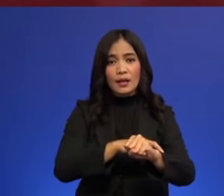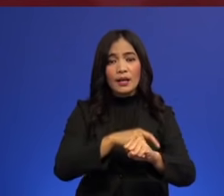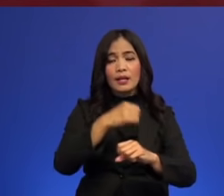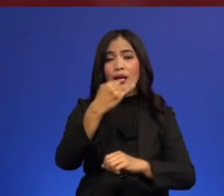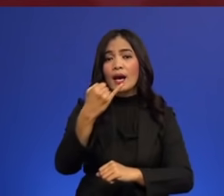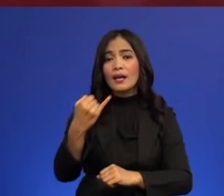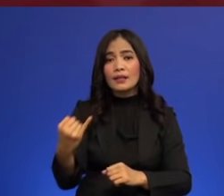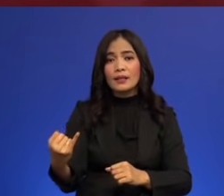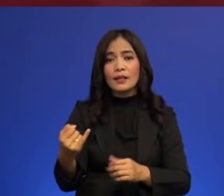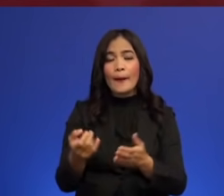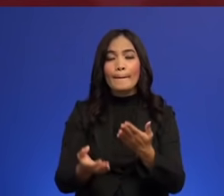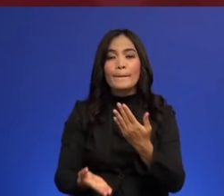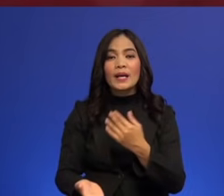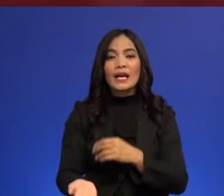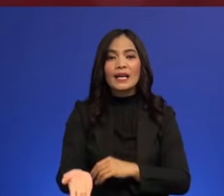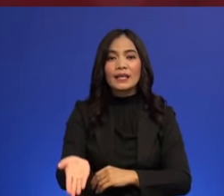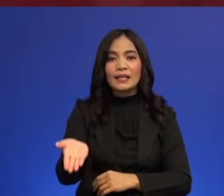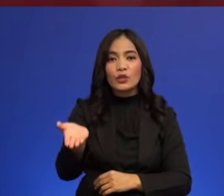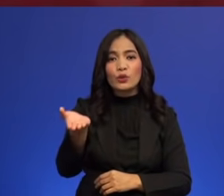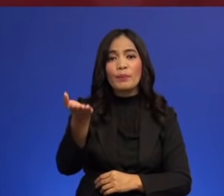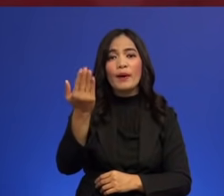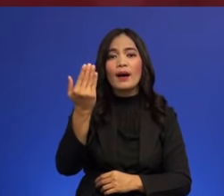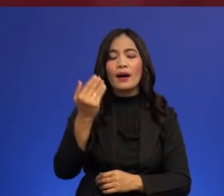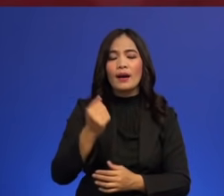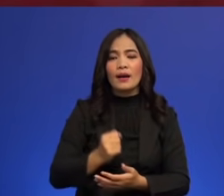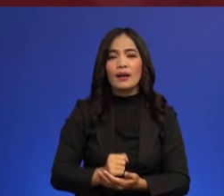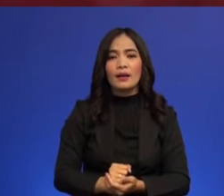saat akhir